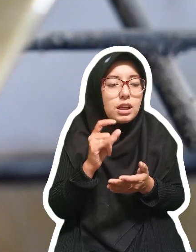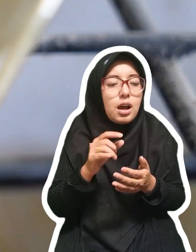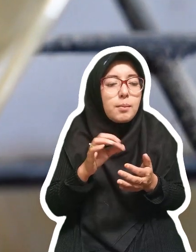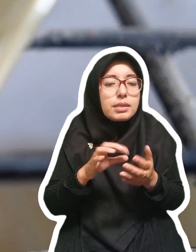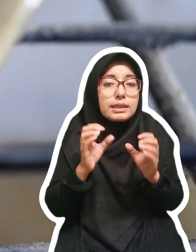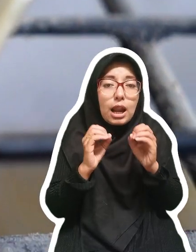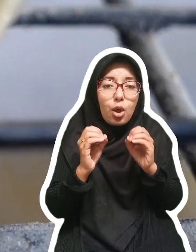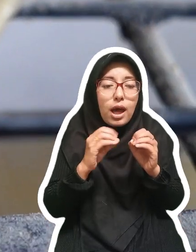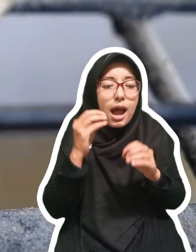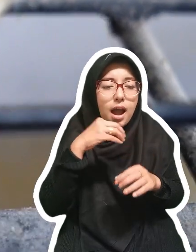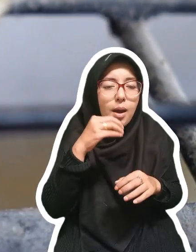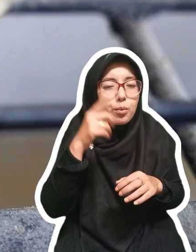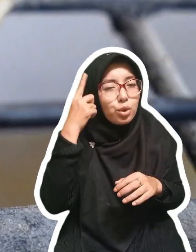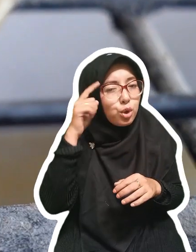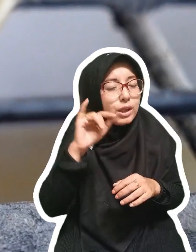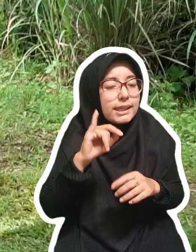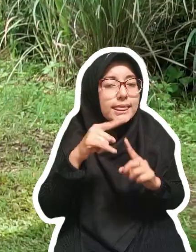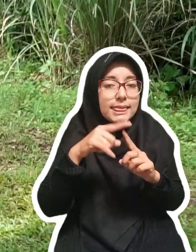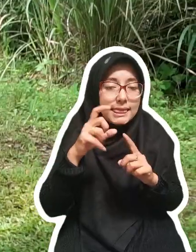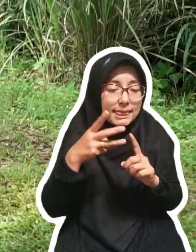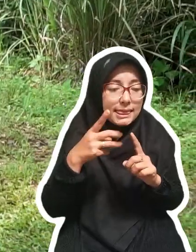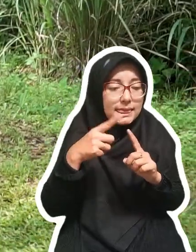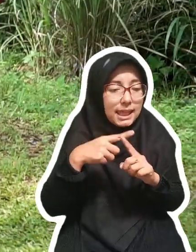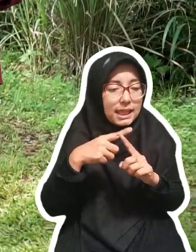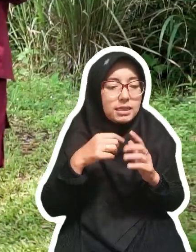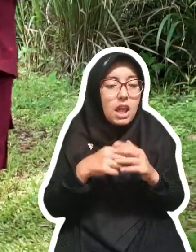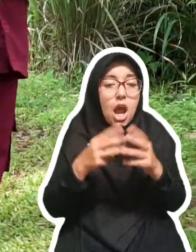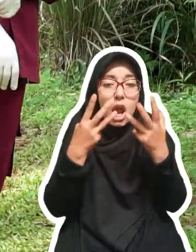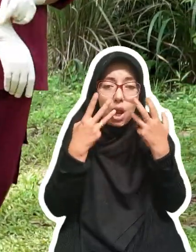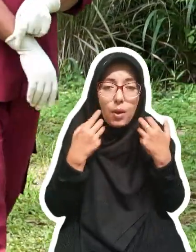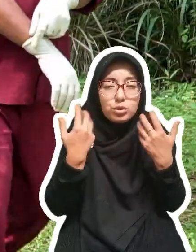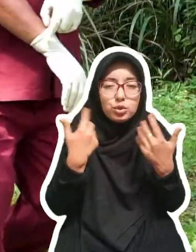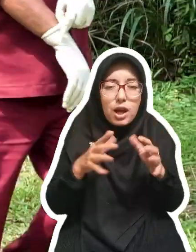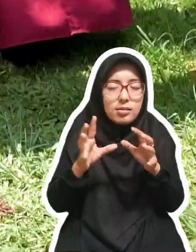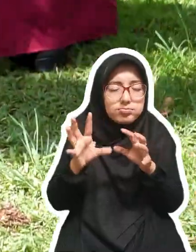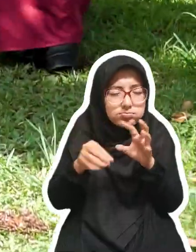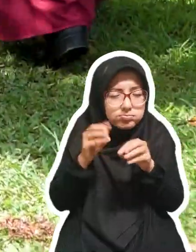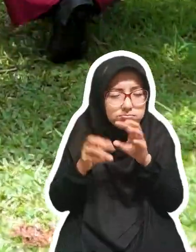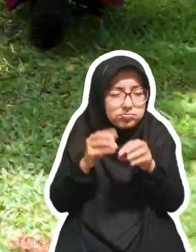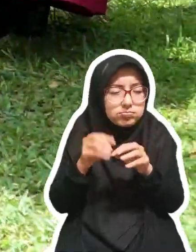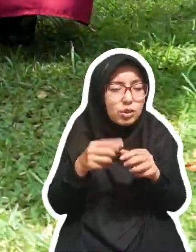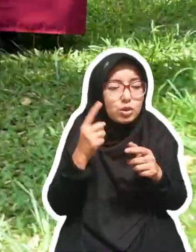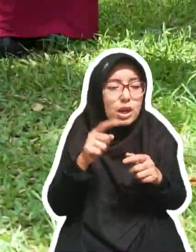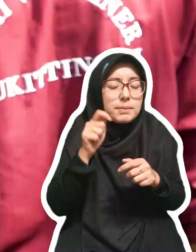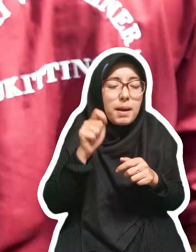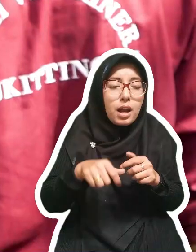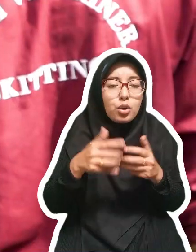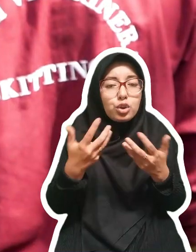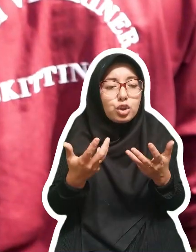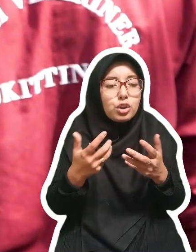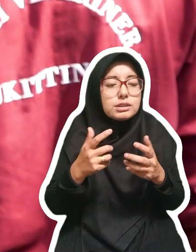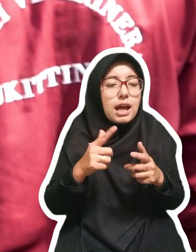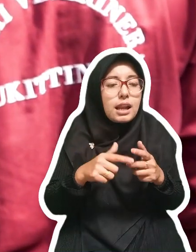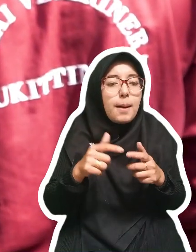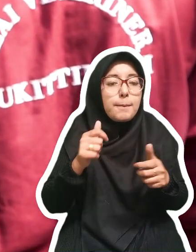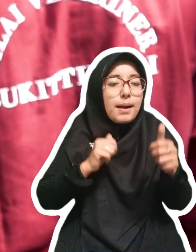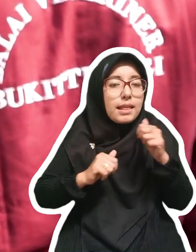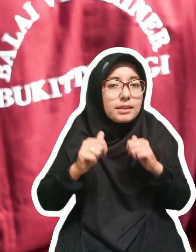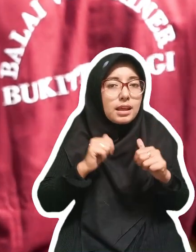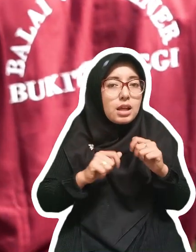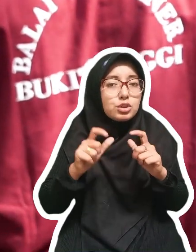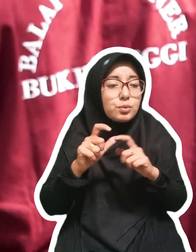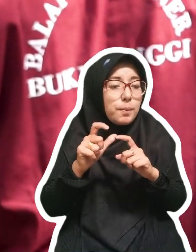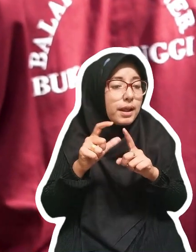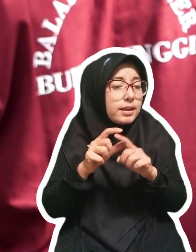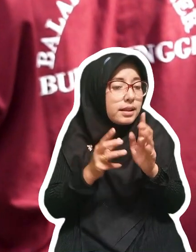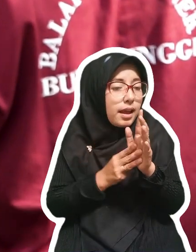rabies, dan telur ayam untuk inten. Di samping itu, hewan yang ada di instalasi ini juga digunakan untuk sarana pelatihan sumber daya